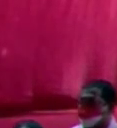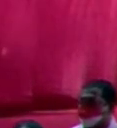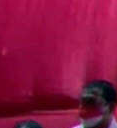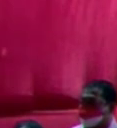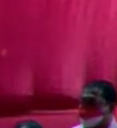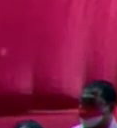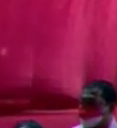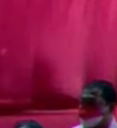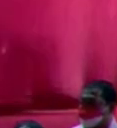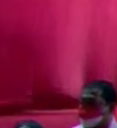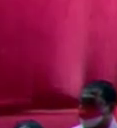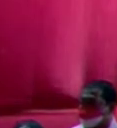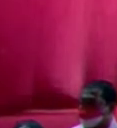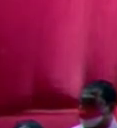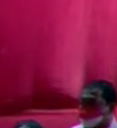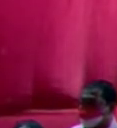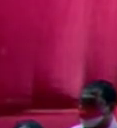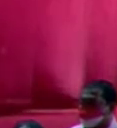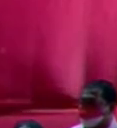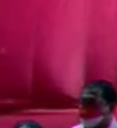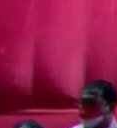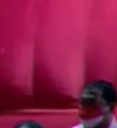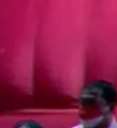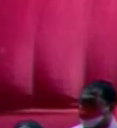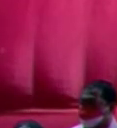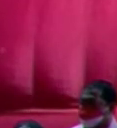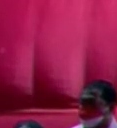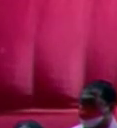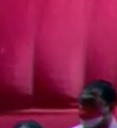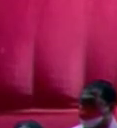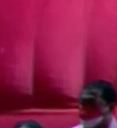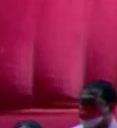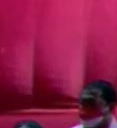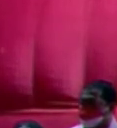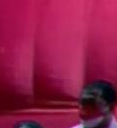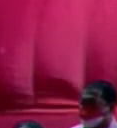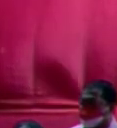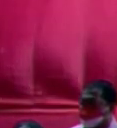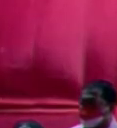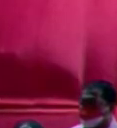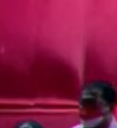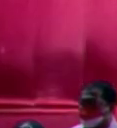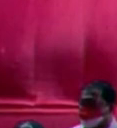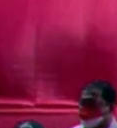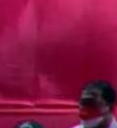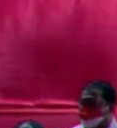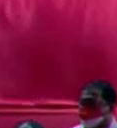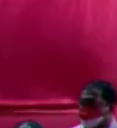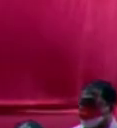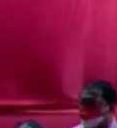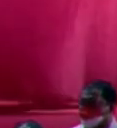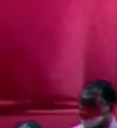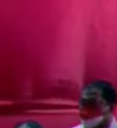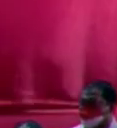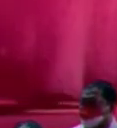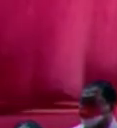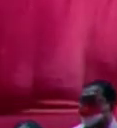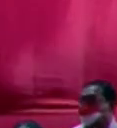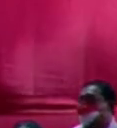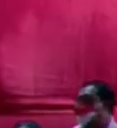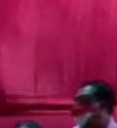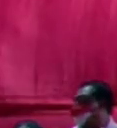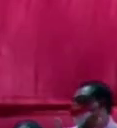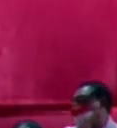kembali sampai ke tengah-tengah keluarga berlatih dan berlatih lah dan kita akan bersua kembali empat tahun kedepan di